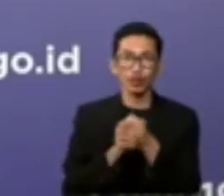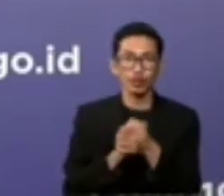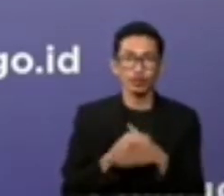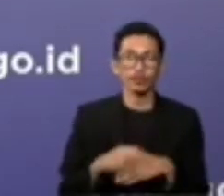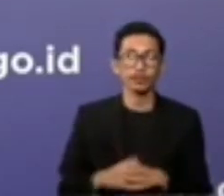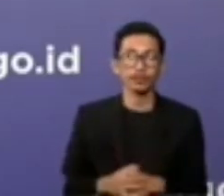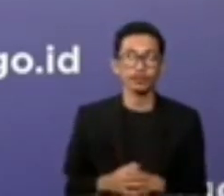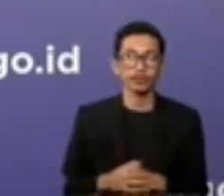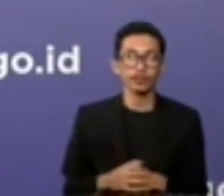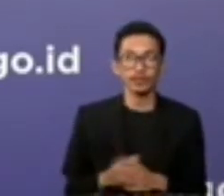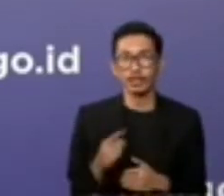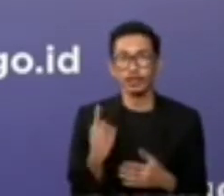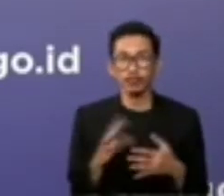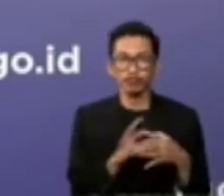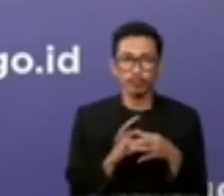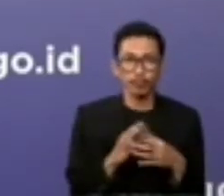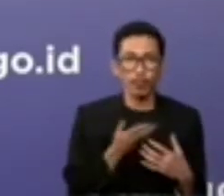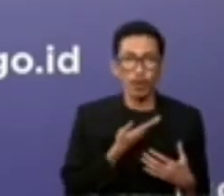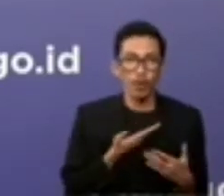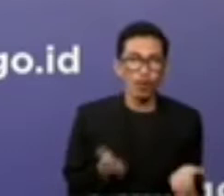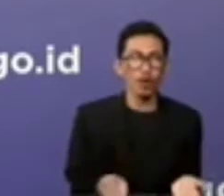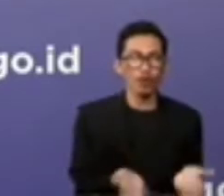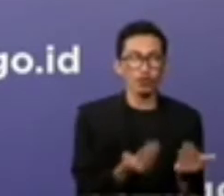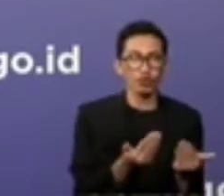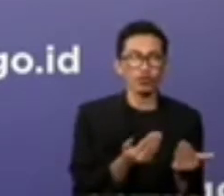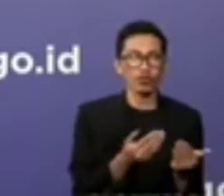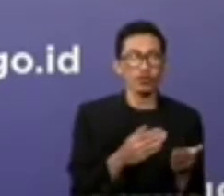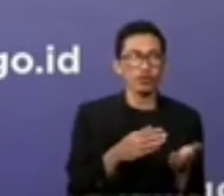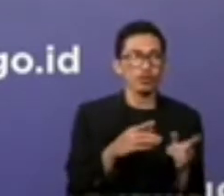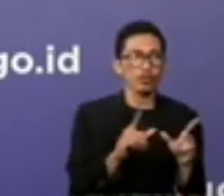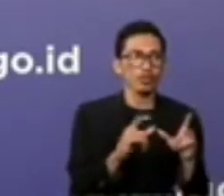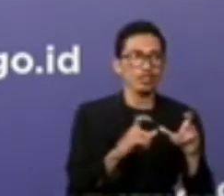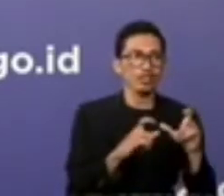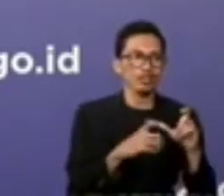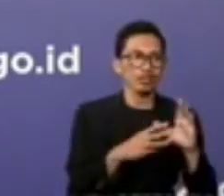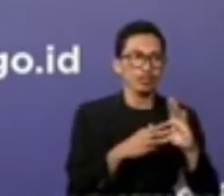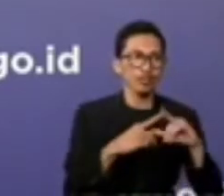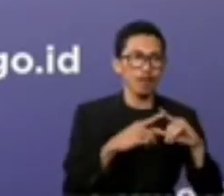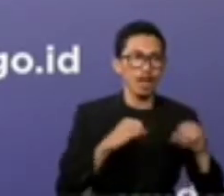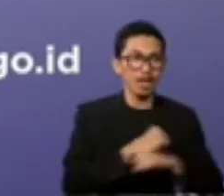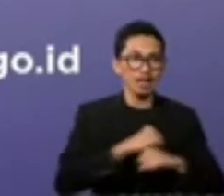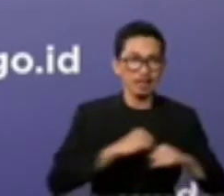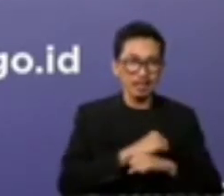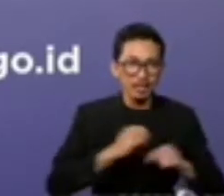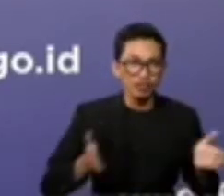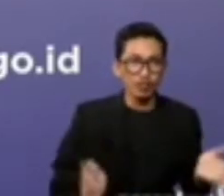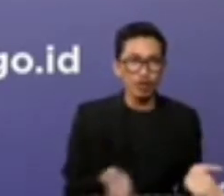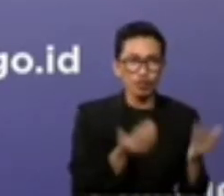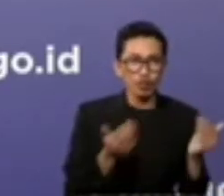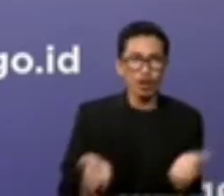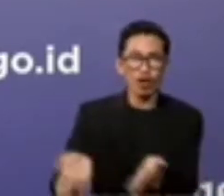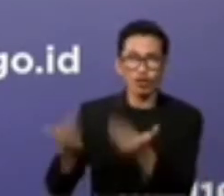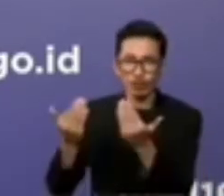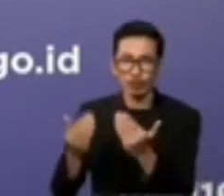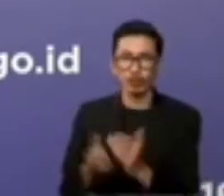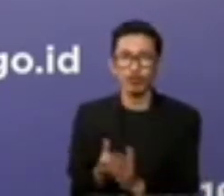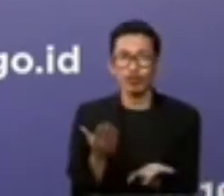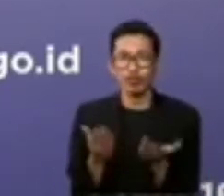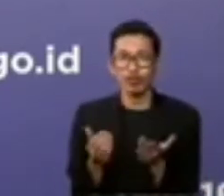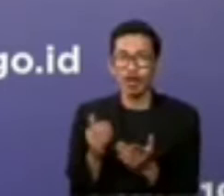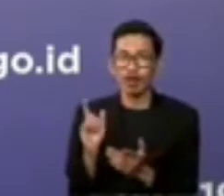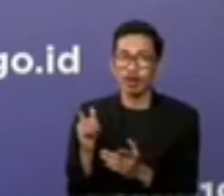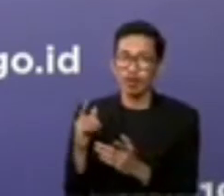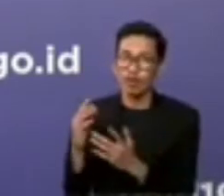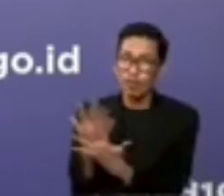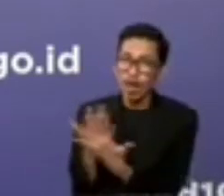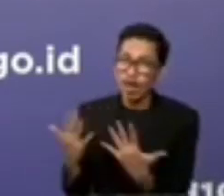darurat Wisma Atlet di Kemayoran dan juga di Pulau Galang memungkinkan kita untuk bisa merawat ribuan warga yang